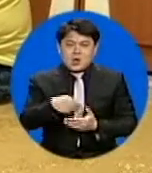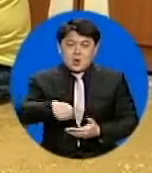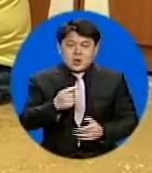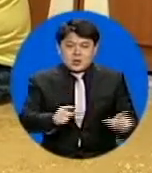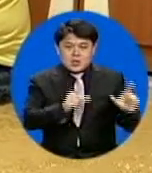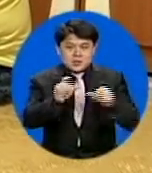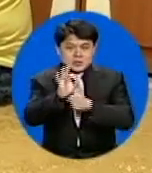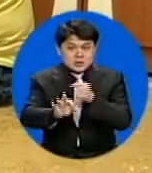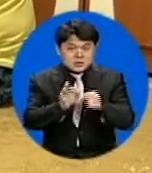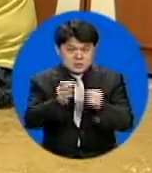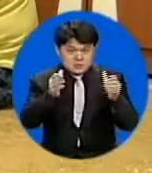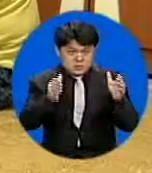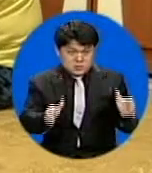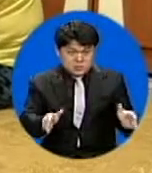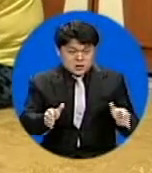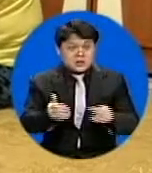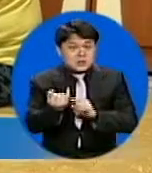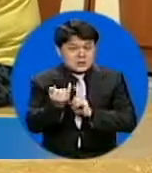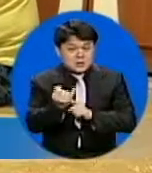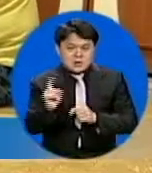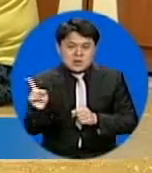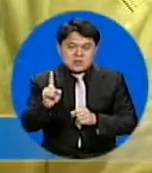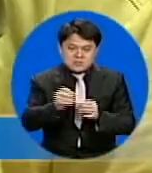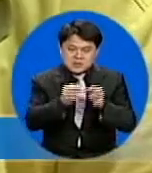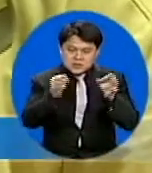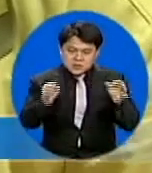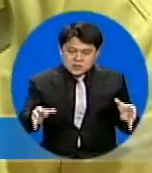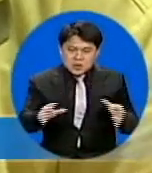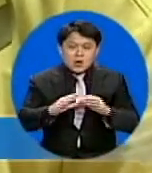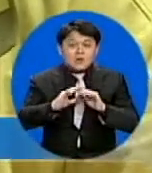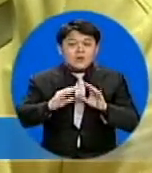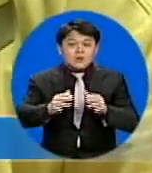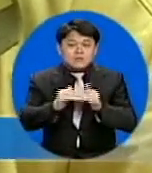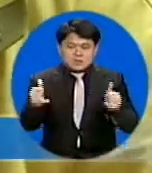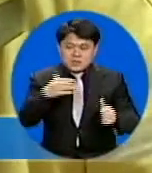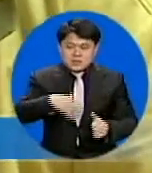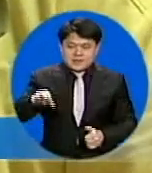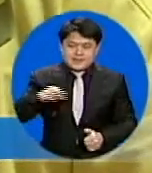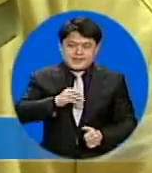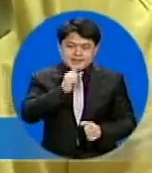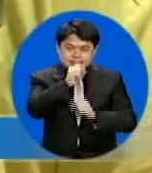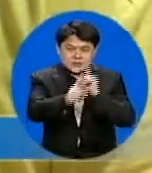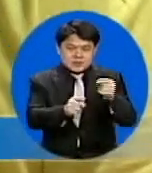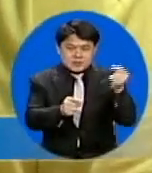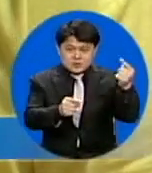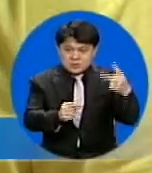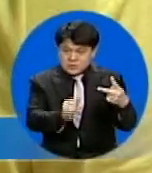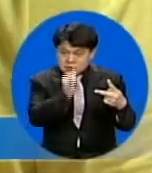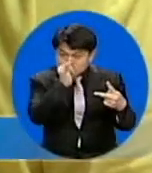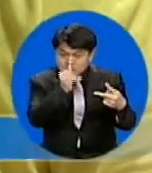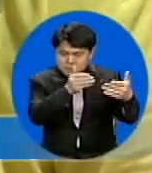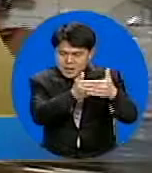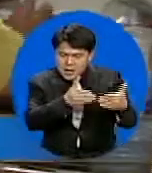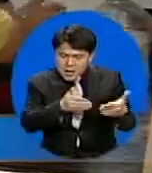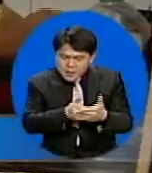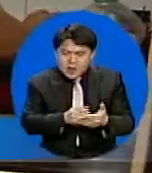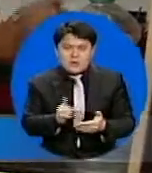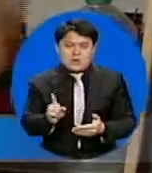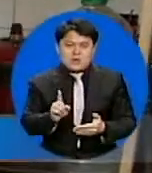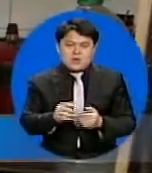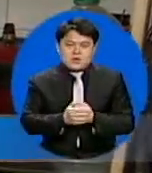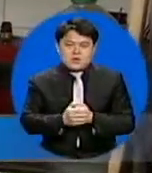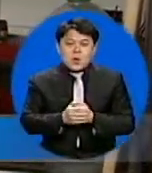생활한 지 10여 년째인 김종현 할머니는 그동안 국민기초생활수급 신청을 두 번이나 했지만 할머니는 두 번